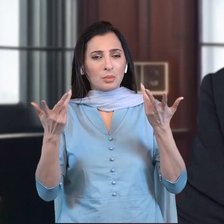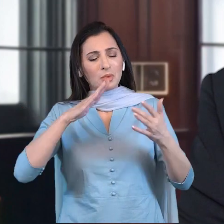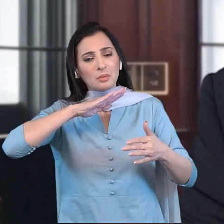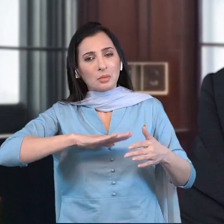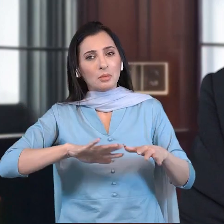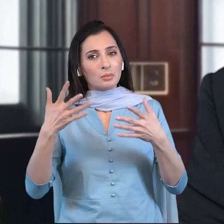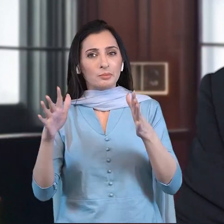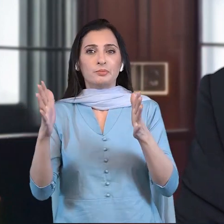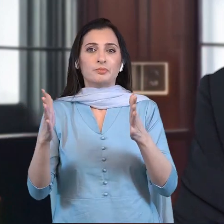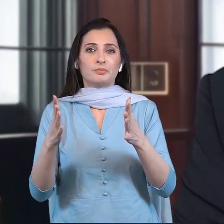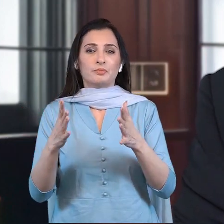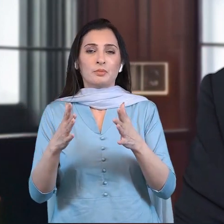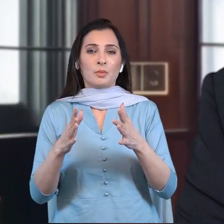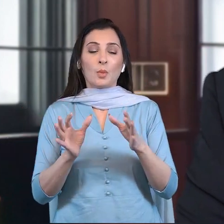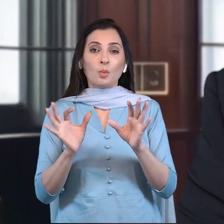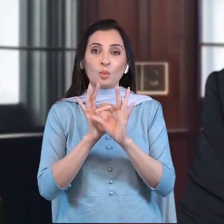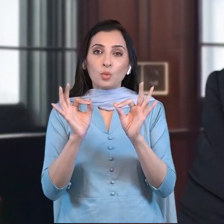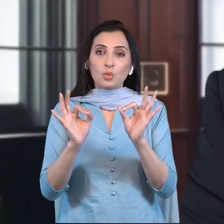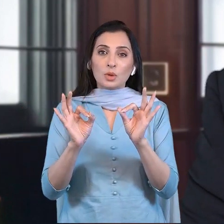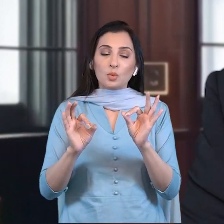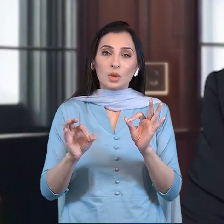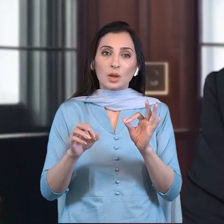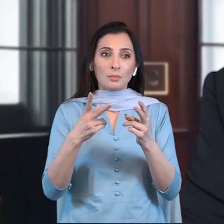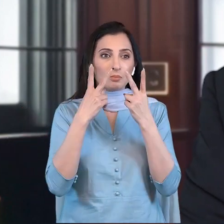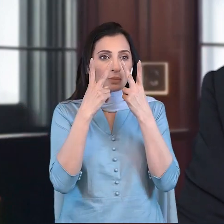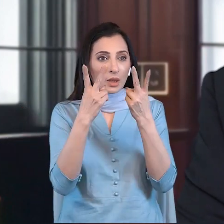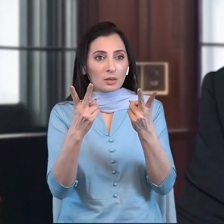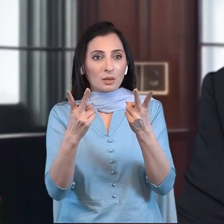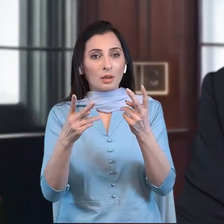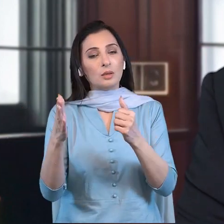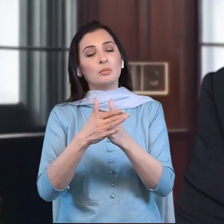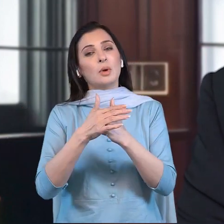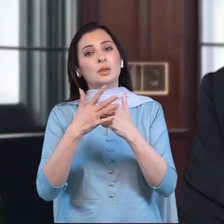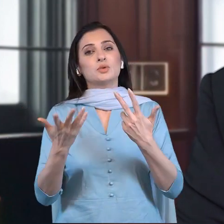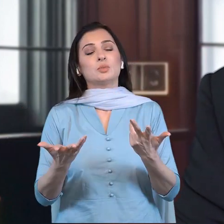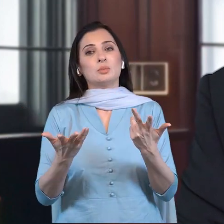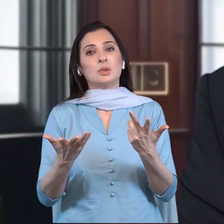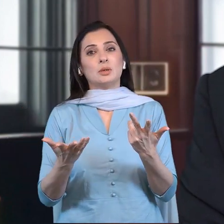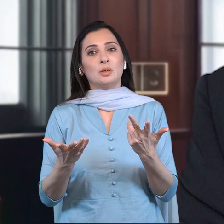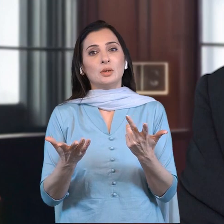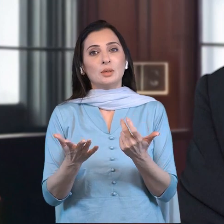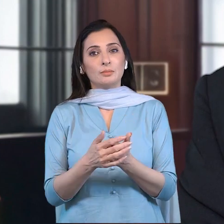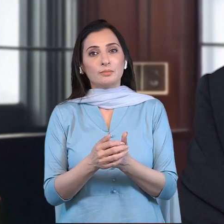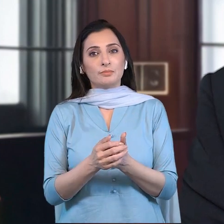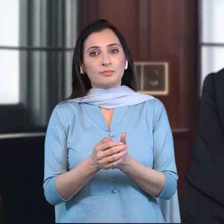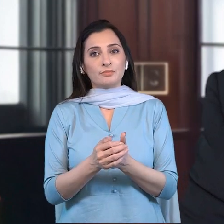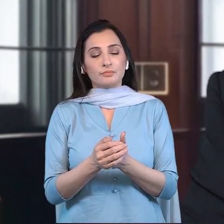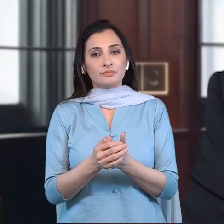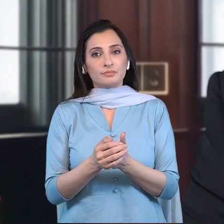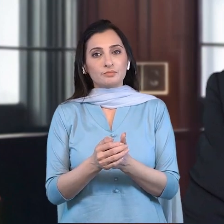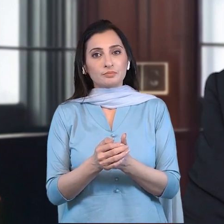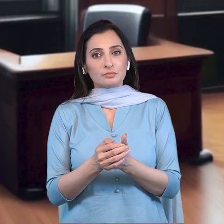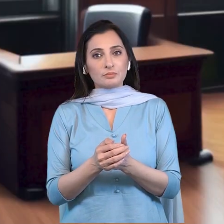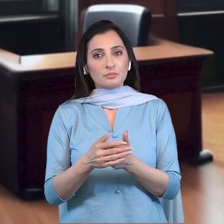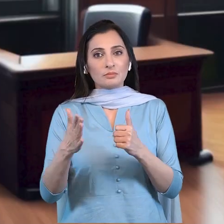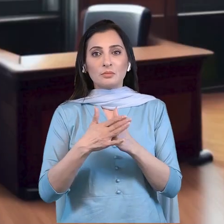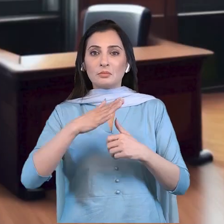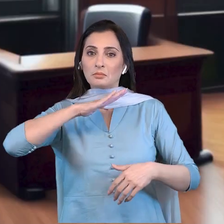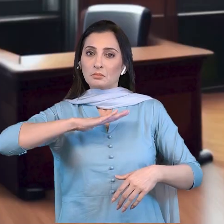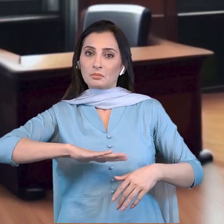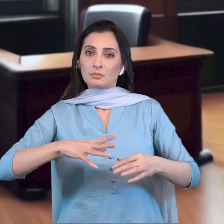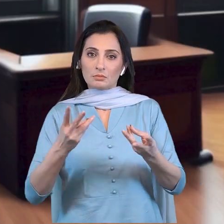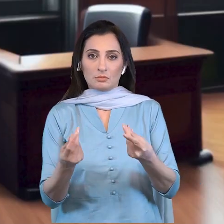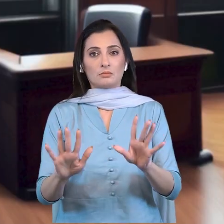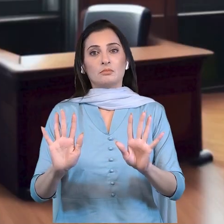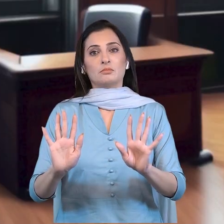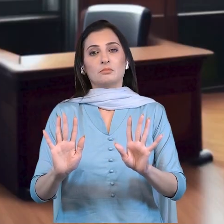ہمارے میرج کے ریلیشن شپ میں کے اندر بھی، کہ اس میں بھی ہمیں صبر ختم ہو چکا ہوا ہے۔ پھر ایک